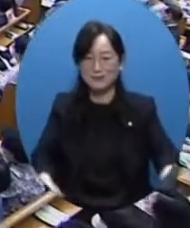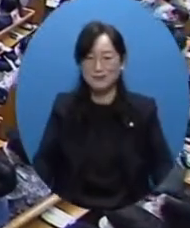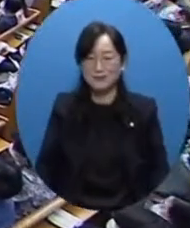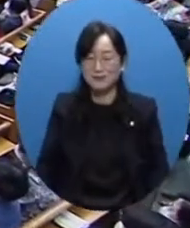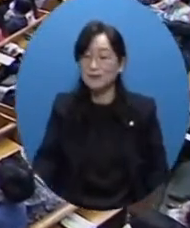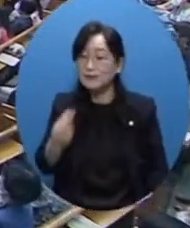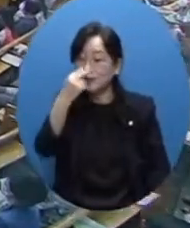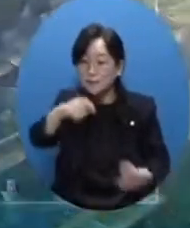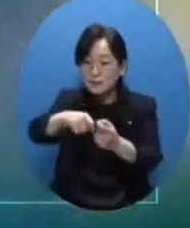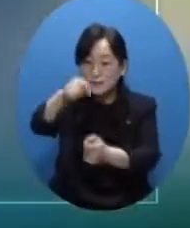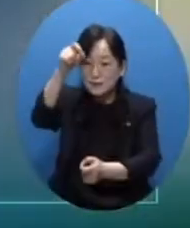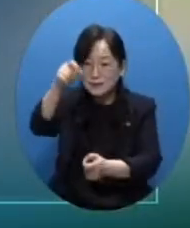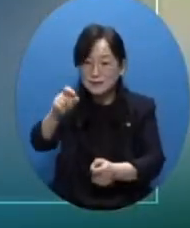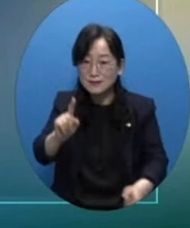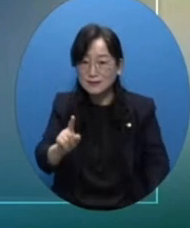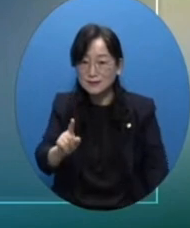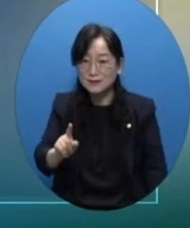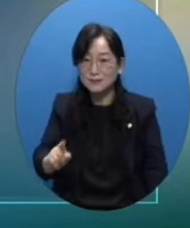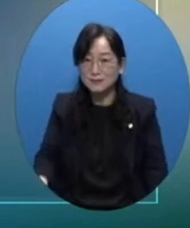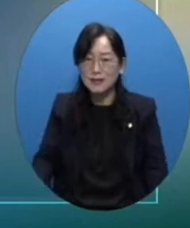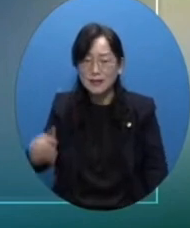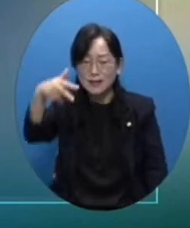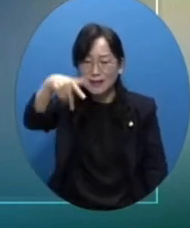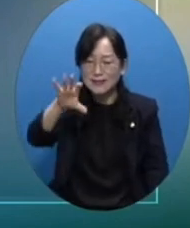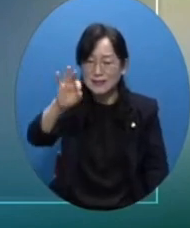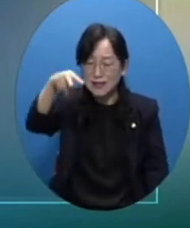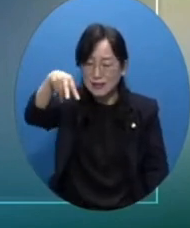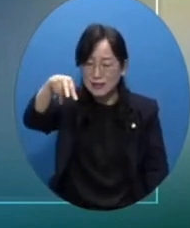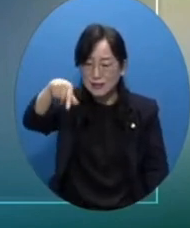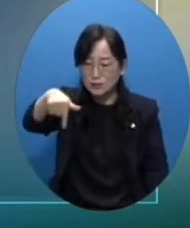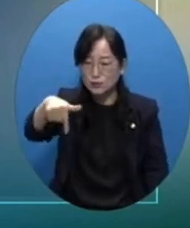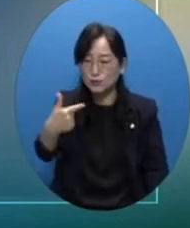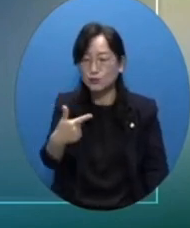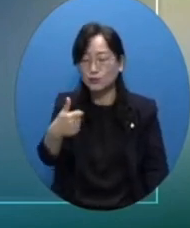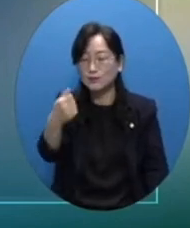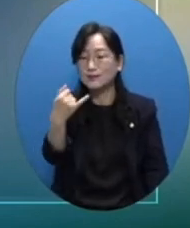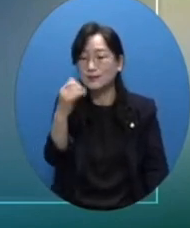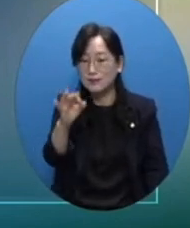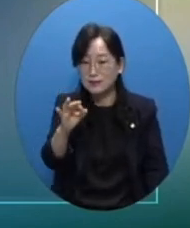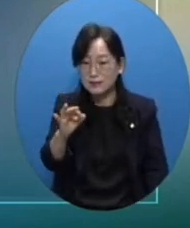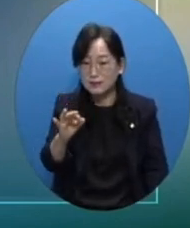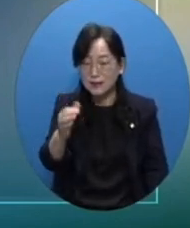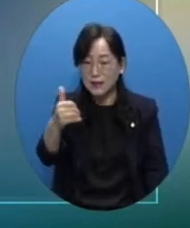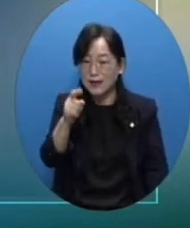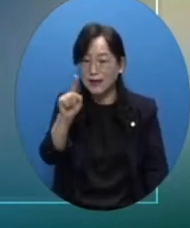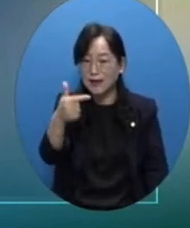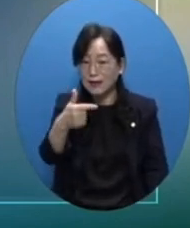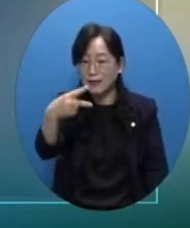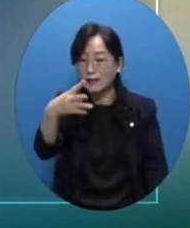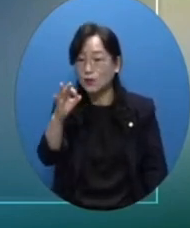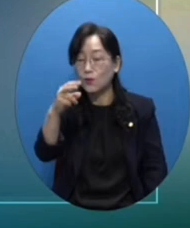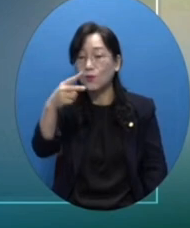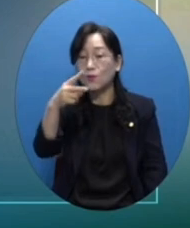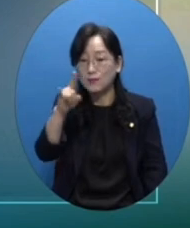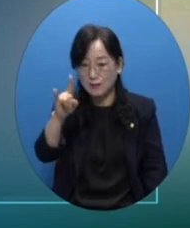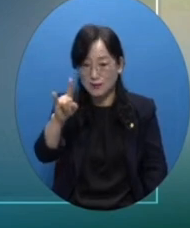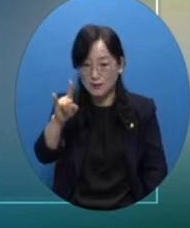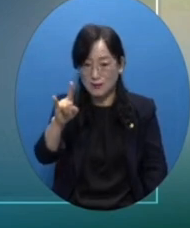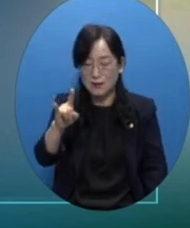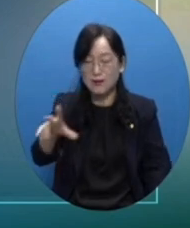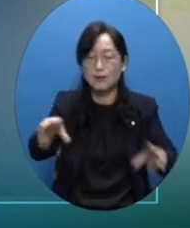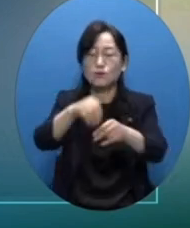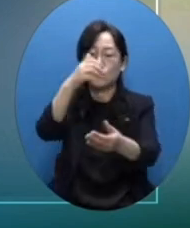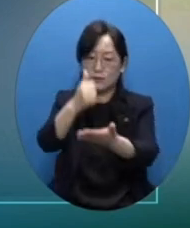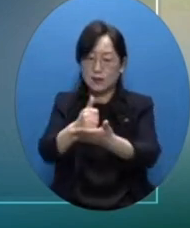장 수능 전 한동대 총장 님은 본인이 예수님을 만난 때가 내 일생의 터닝포인트 내